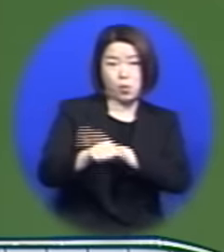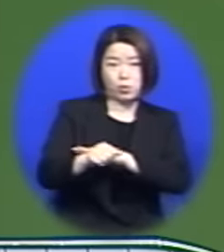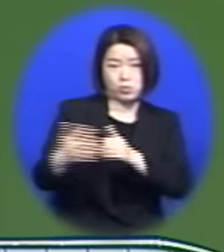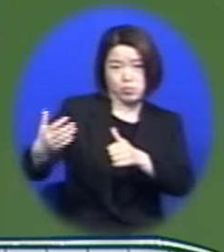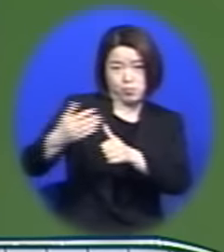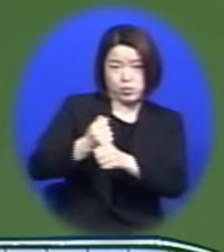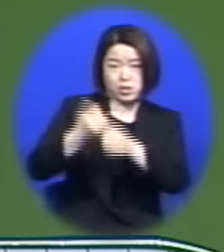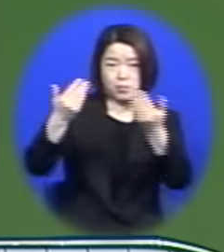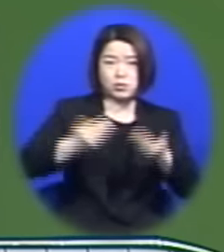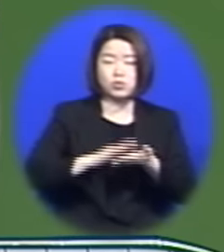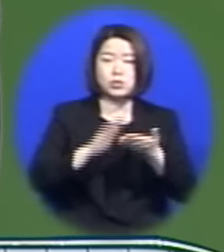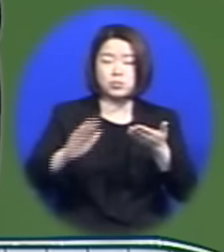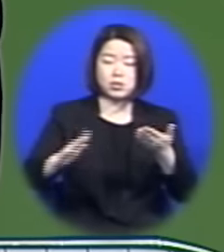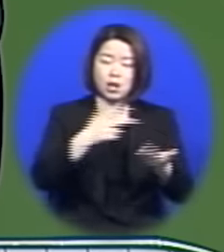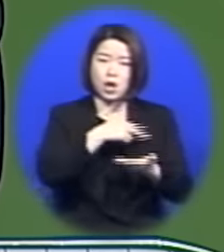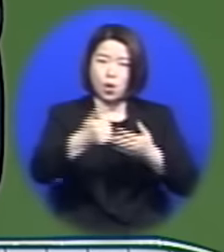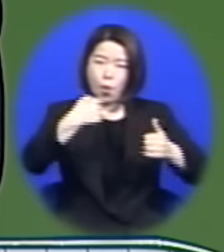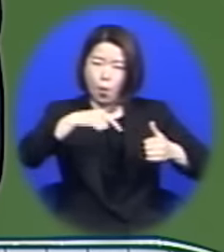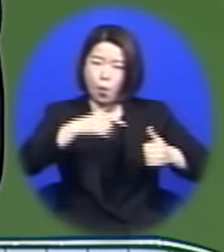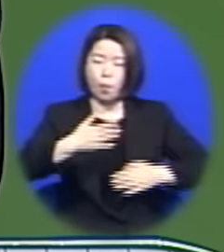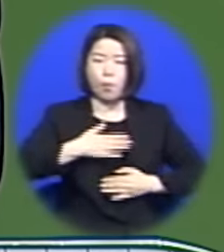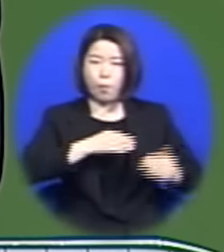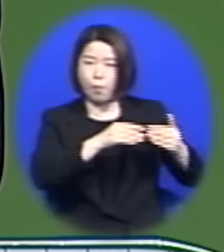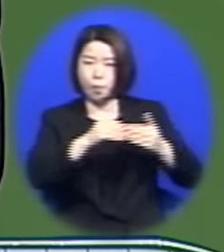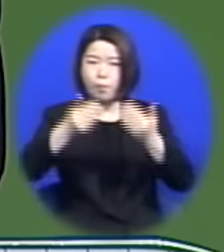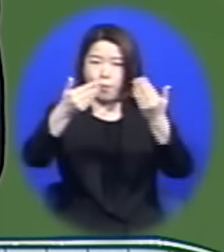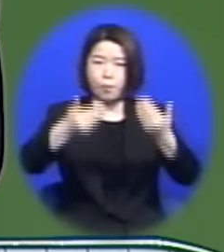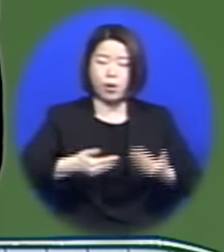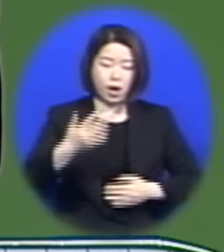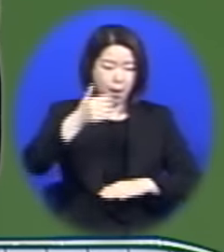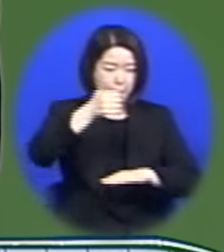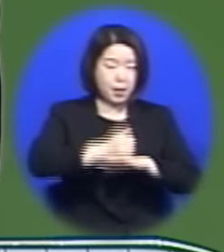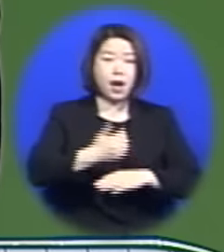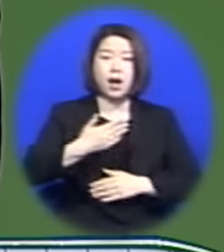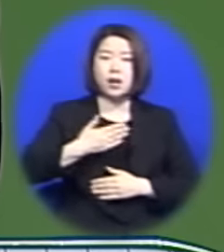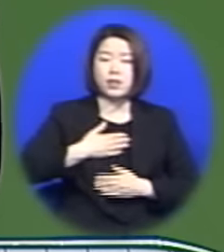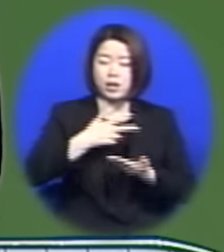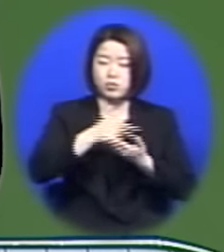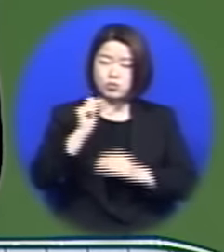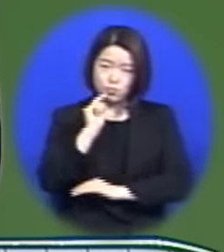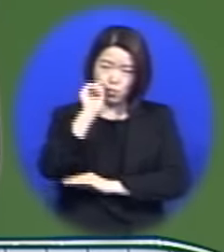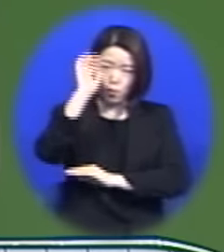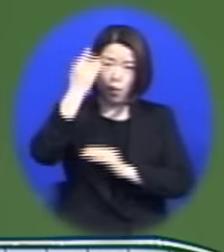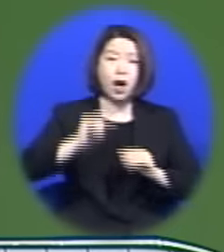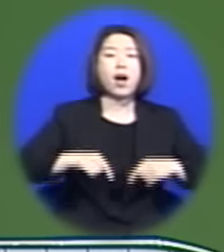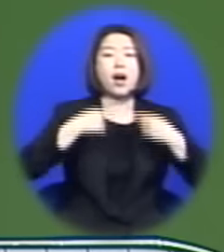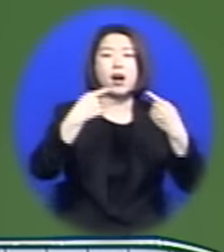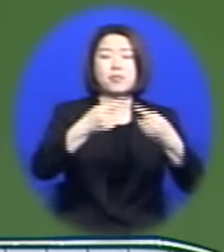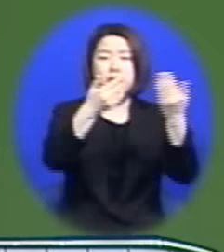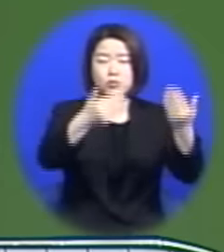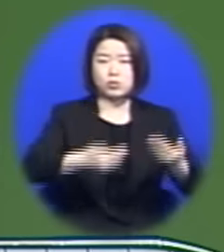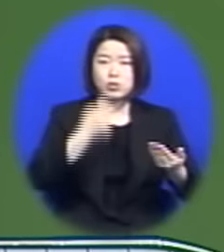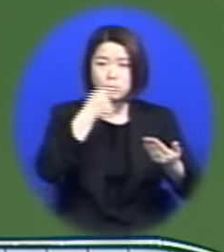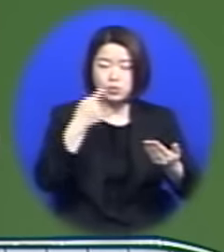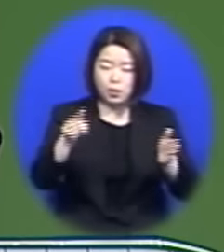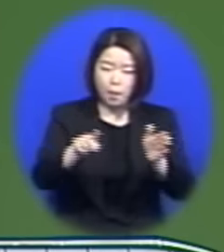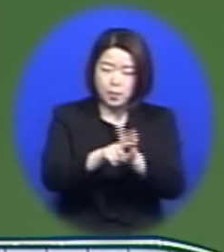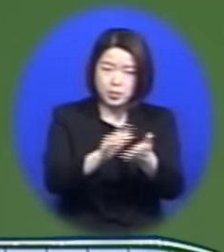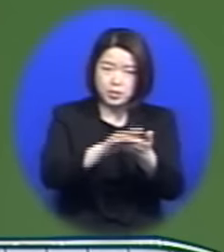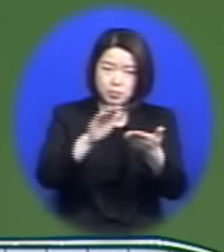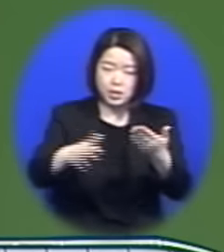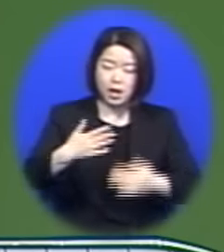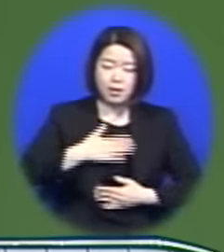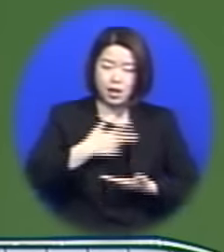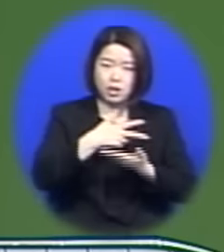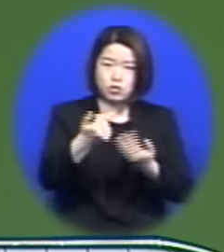주십니다 주님의 교훈으로 나를 인도해 주시고 마침내 나를 주님의 영광에 참여시켜 주실 줄 믿습니다 내가